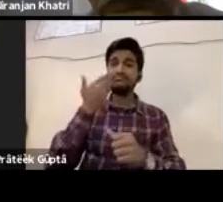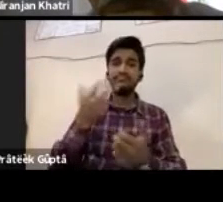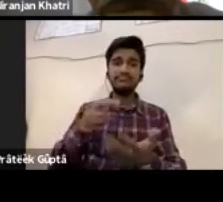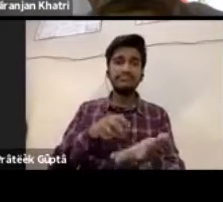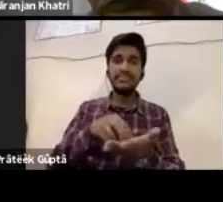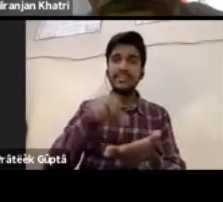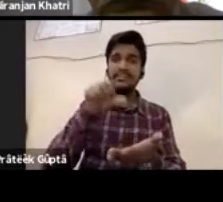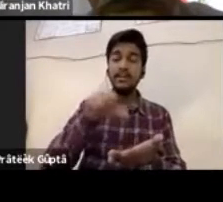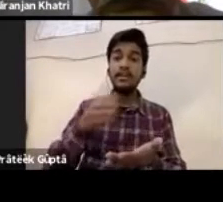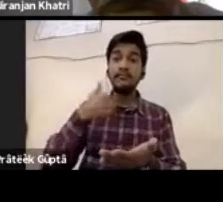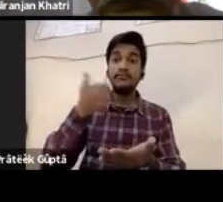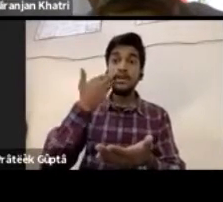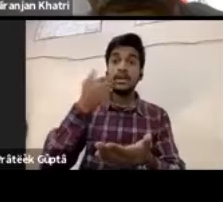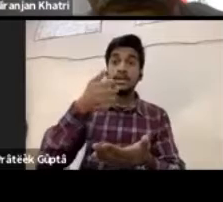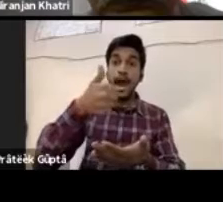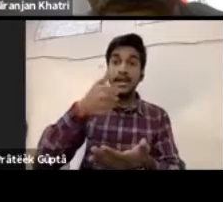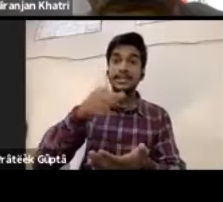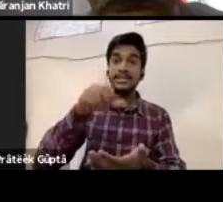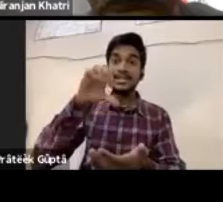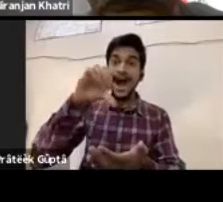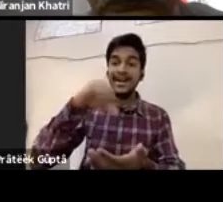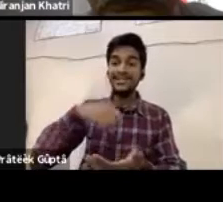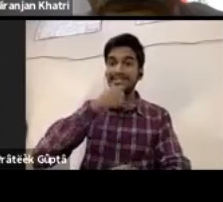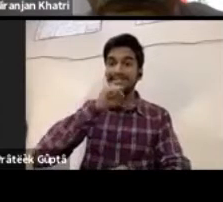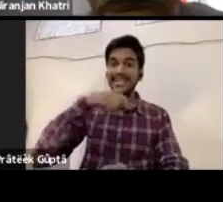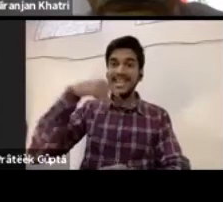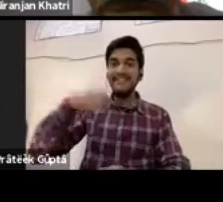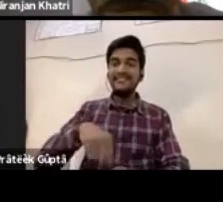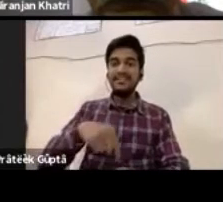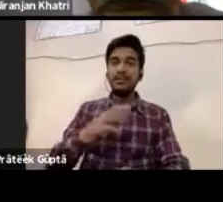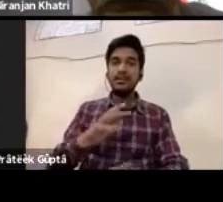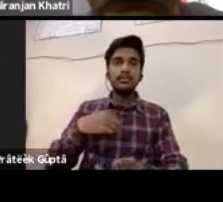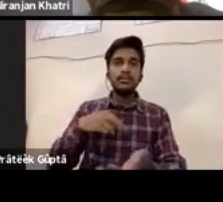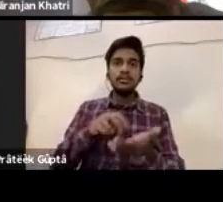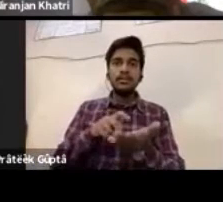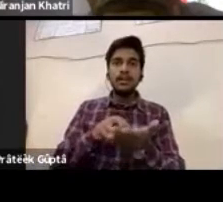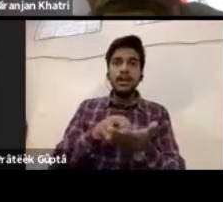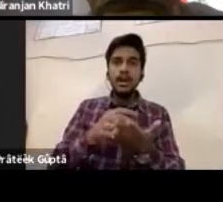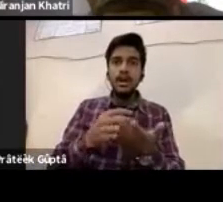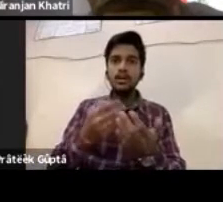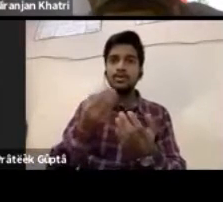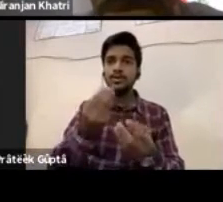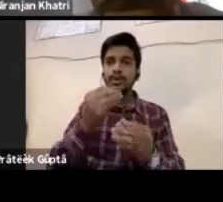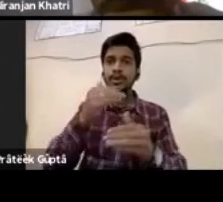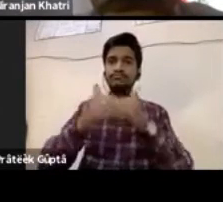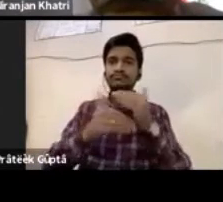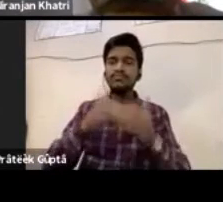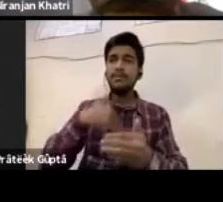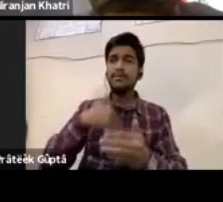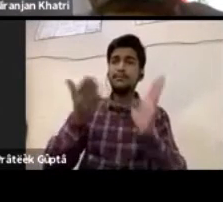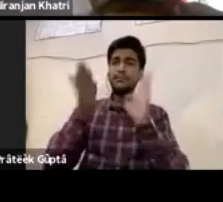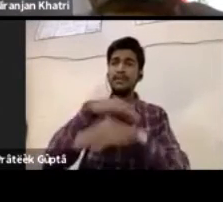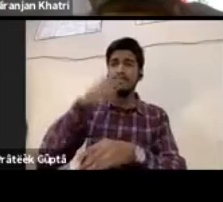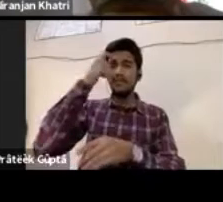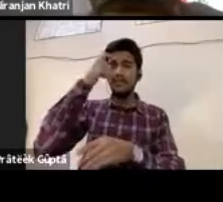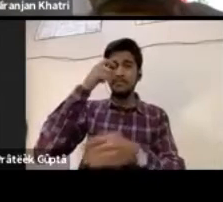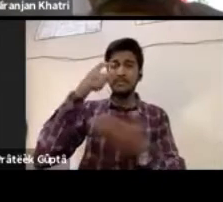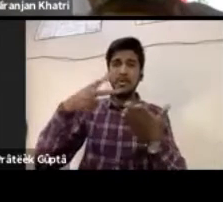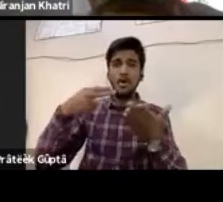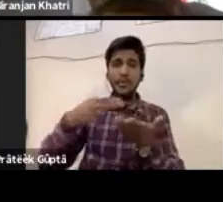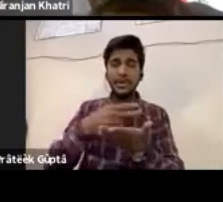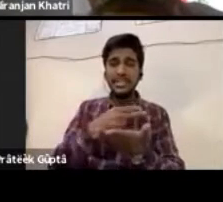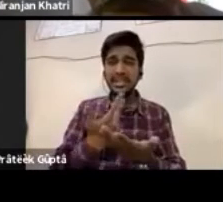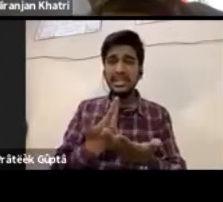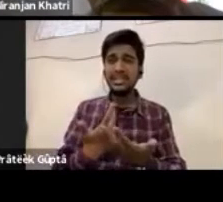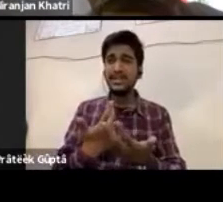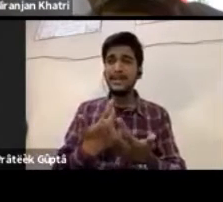school, क्योंकि उससे पहले एक्सेस नहीं था स्कूल्स का। और दूसरा ये है कि मेरे काफी ट्रीटमेंट्स होते रहे, मेरी सर्जरीज हुई, और